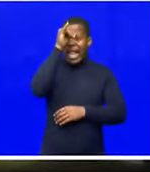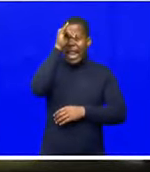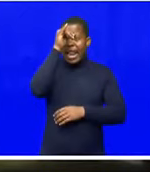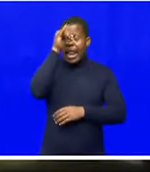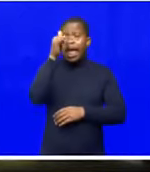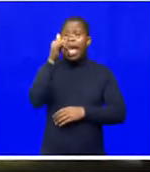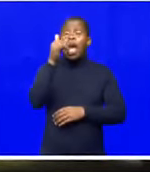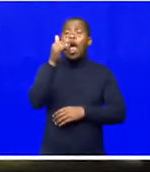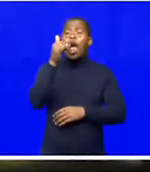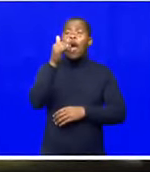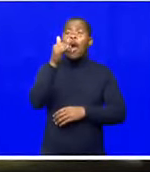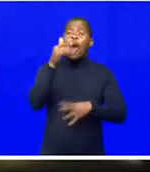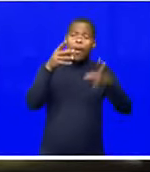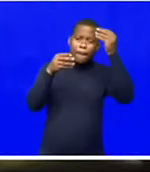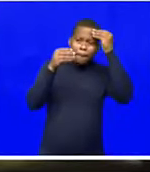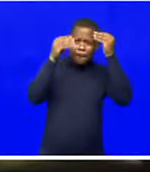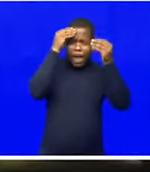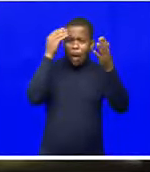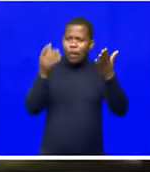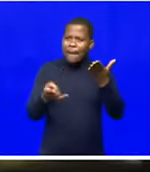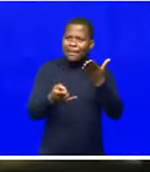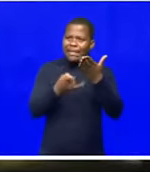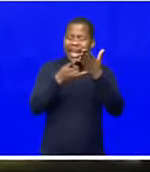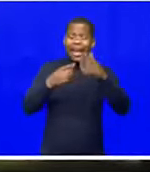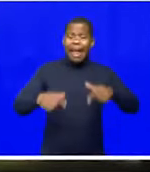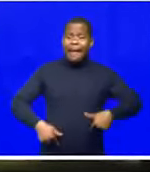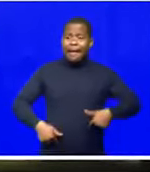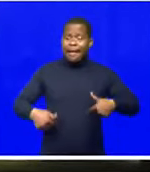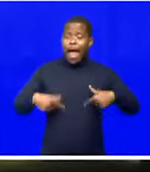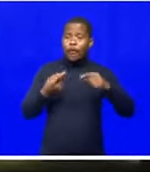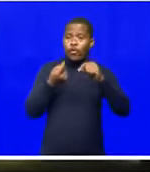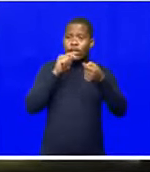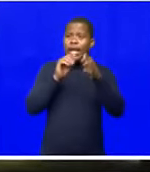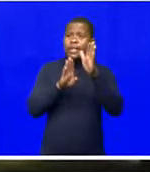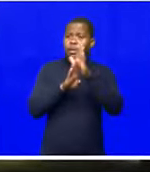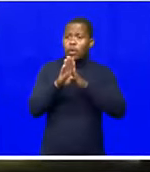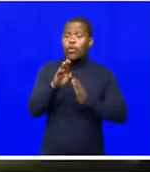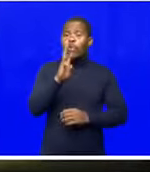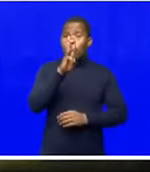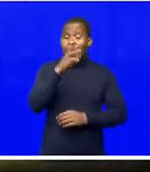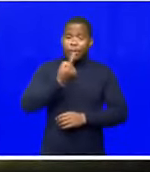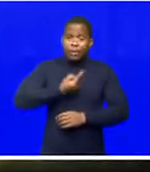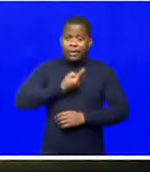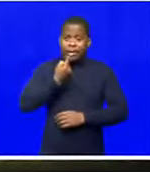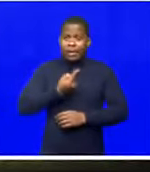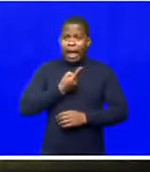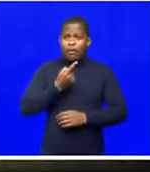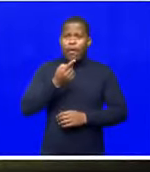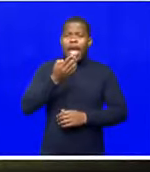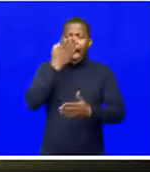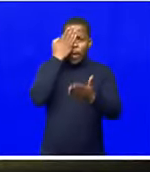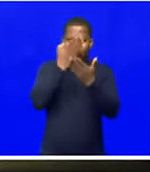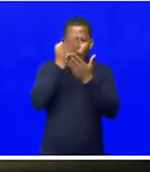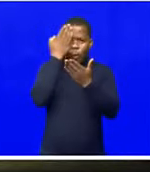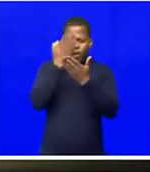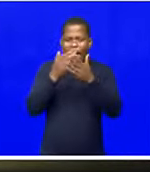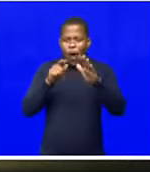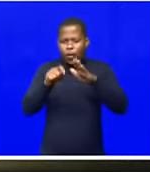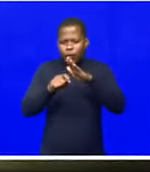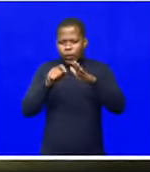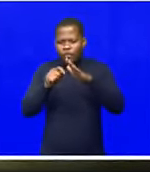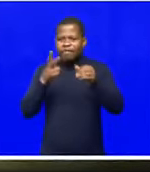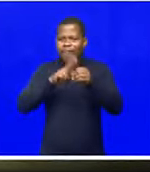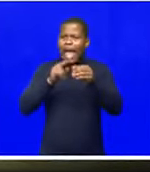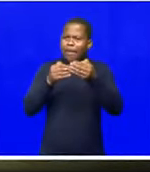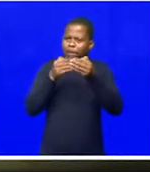kutfunga lengufundzile kulesikhathi lesi. Ungisite kakhulu ngabo khanda sinase enkundleni siyahamba siyonqonqotha sifuna imali